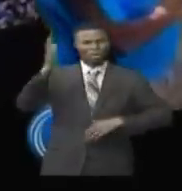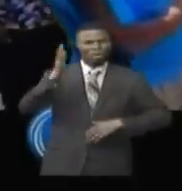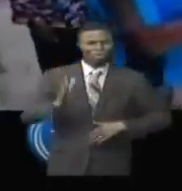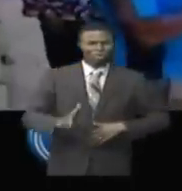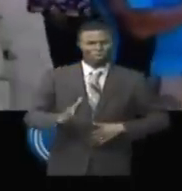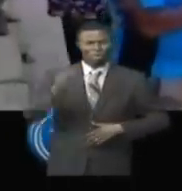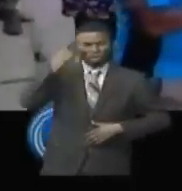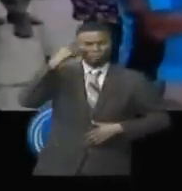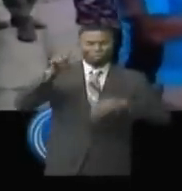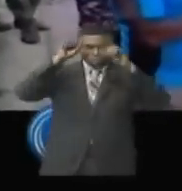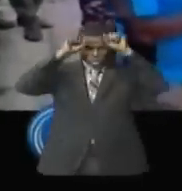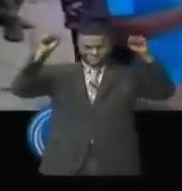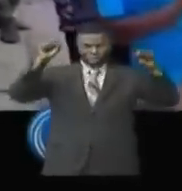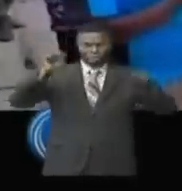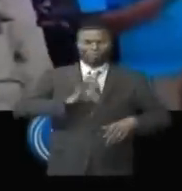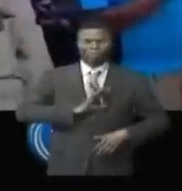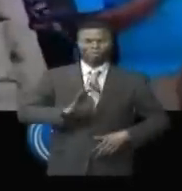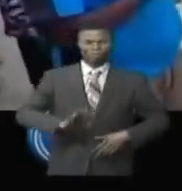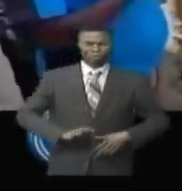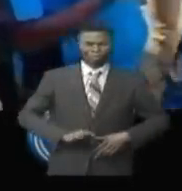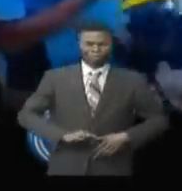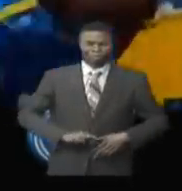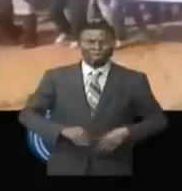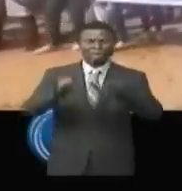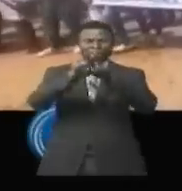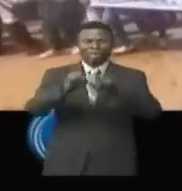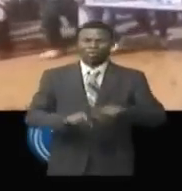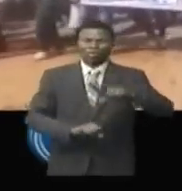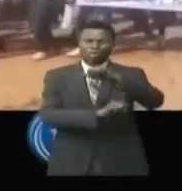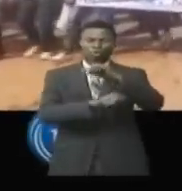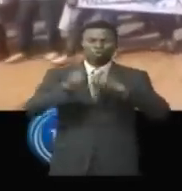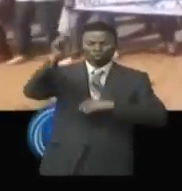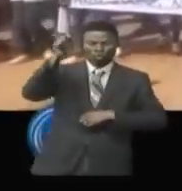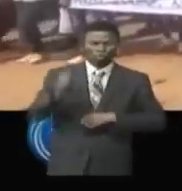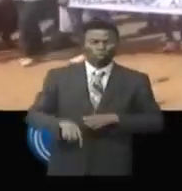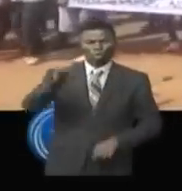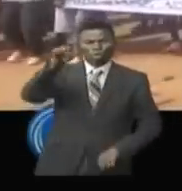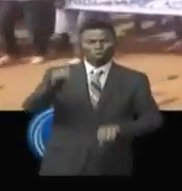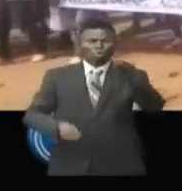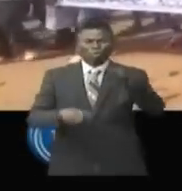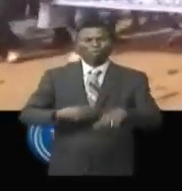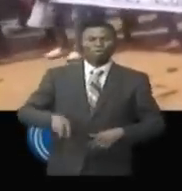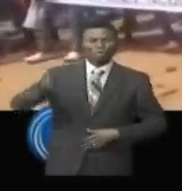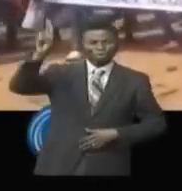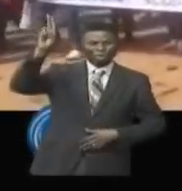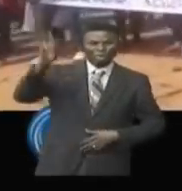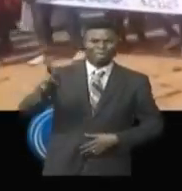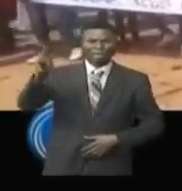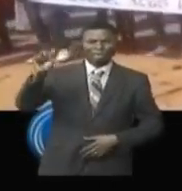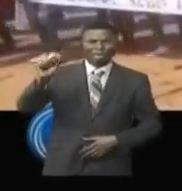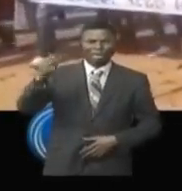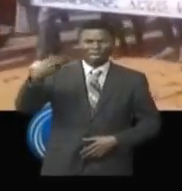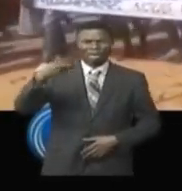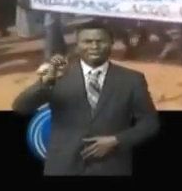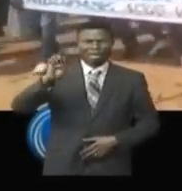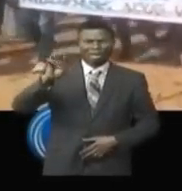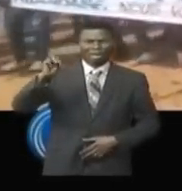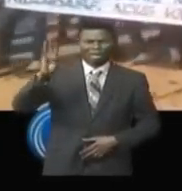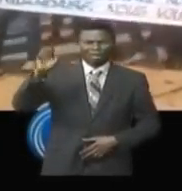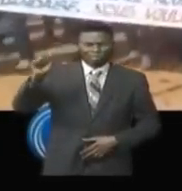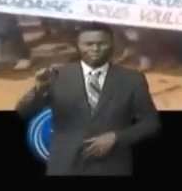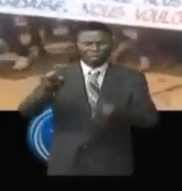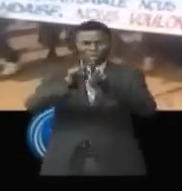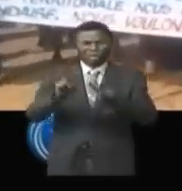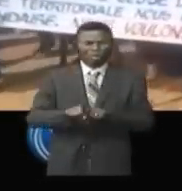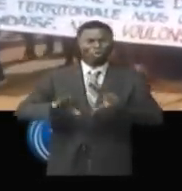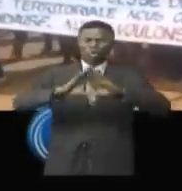de la République, chef de l'État et les fardestés. Par cette marche, l'UDPS, section Kayemba, la notabilité, les forces